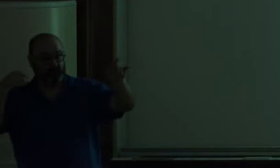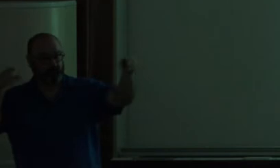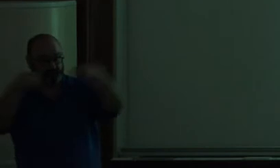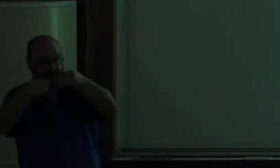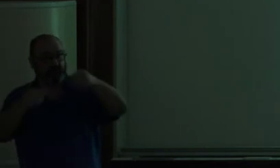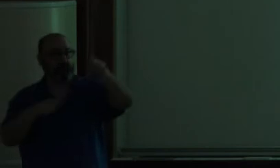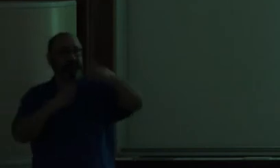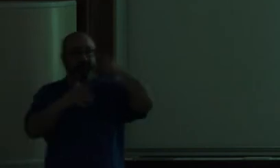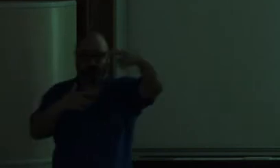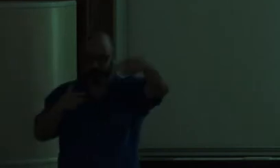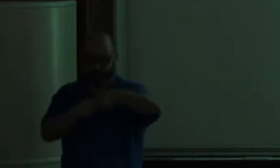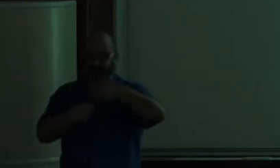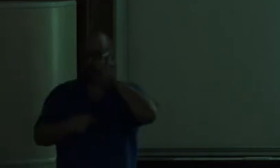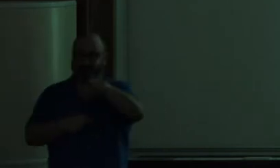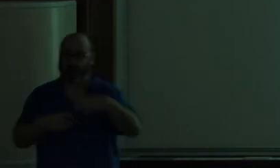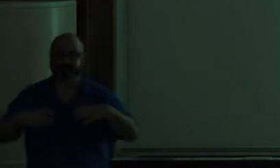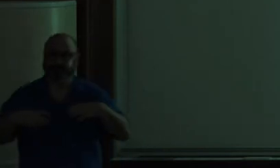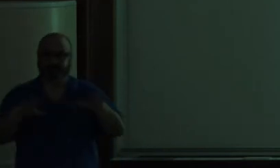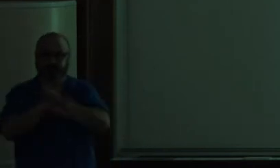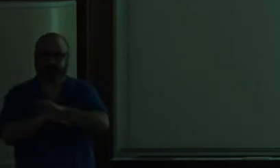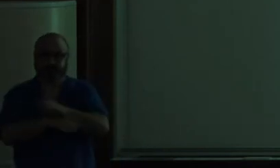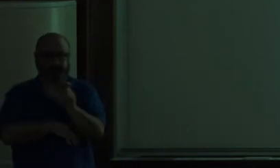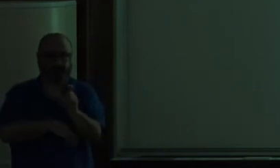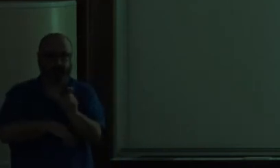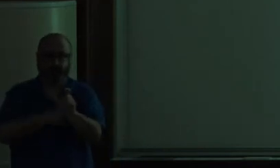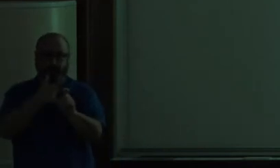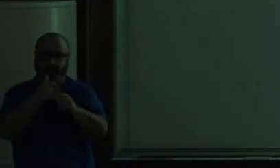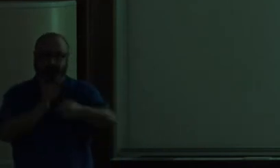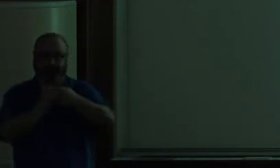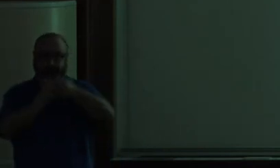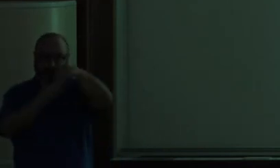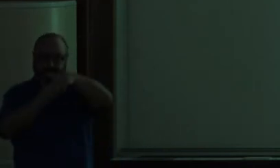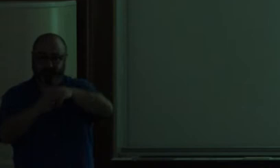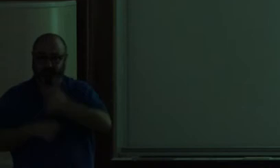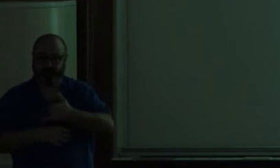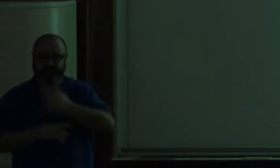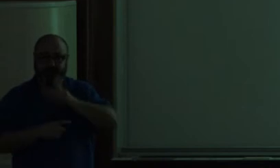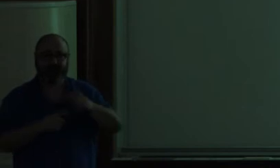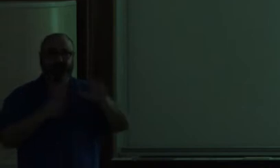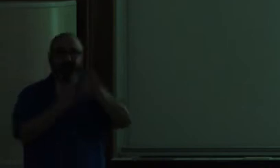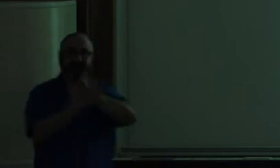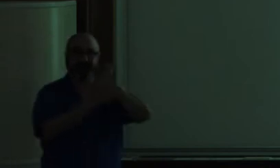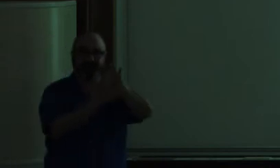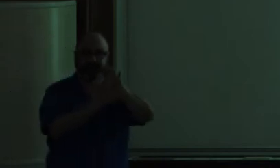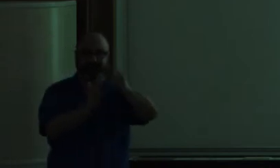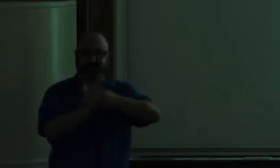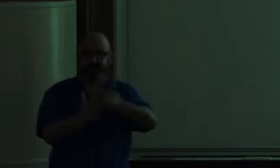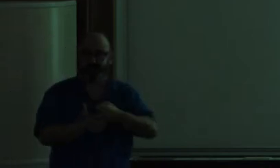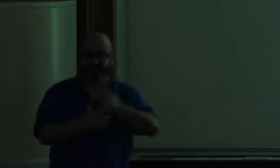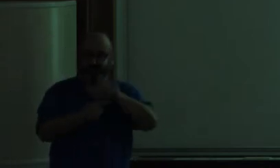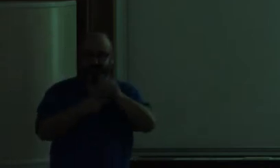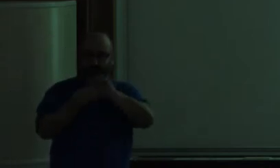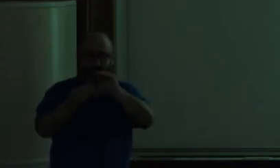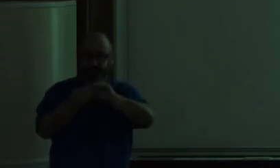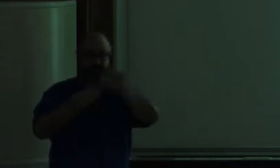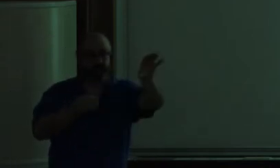liste. Mais pour vous, ça n'a aucune différence. Pour vous, ça n'a aucune différence parce que, grâce à ce design pattern itérateur, eh bien, on récupère un